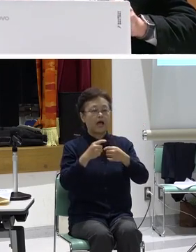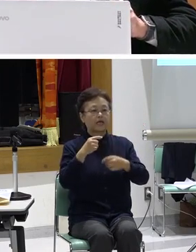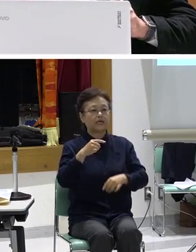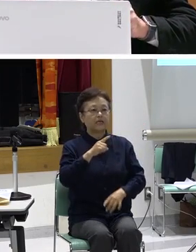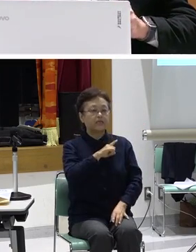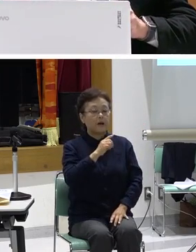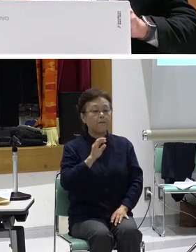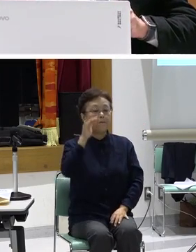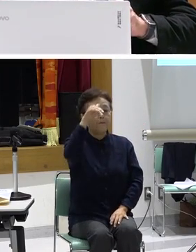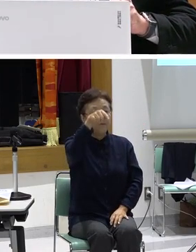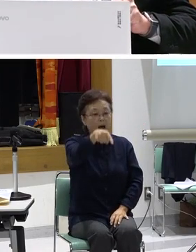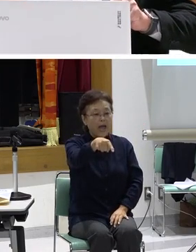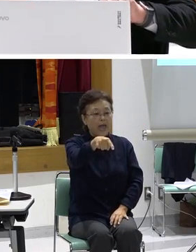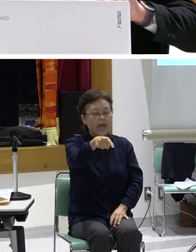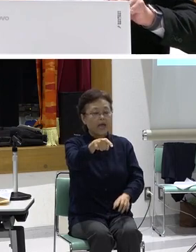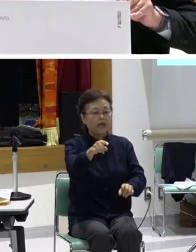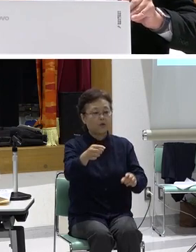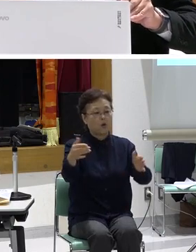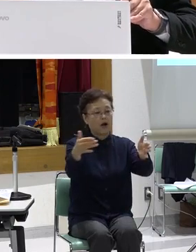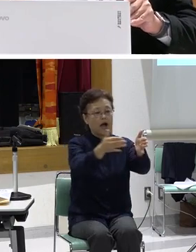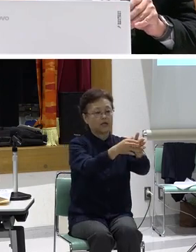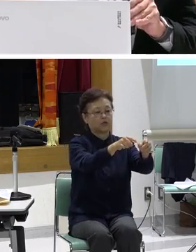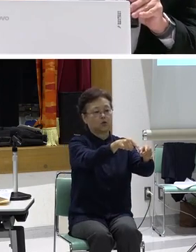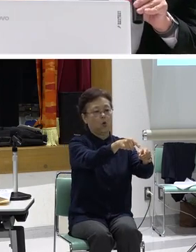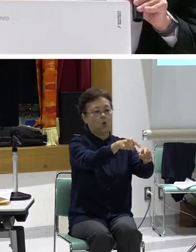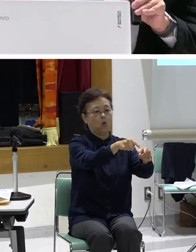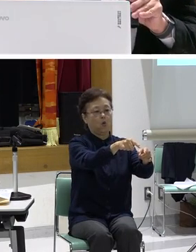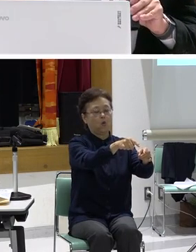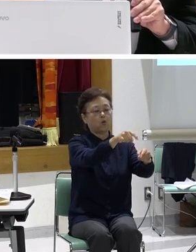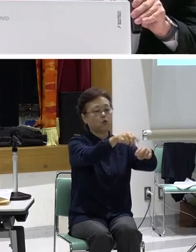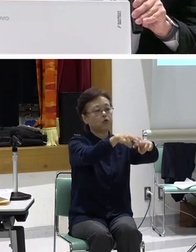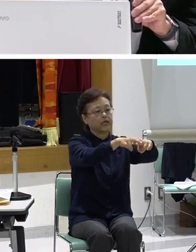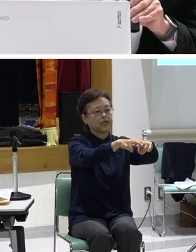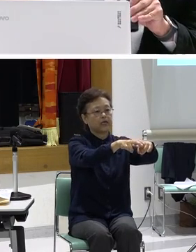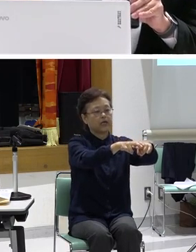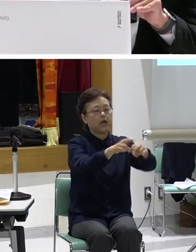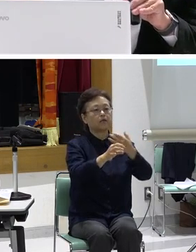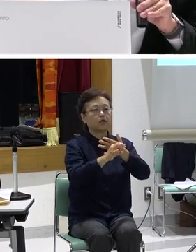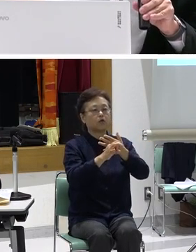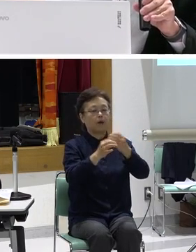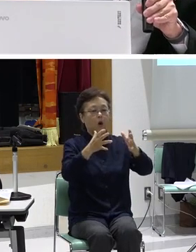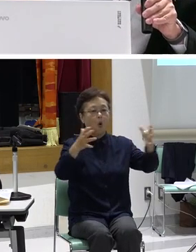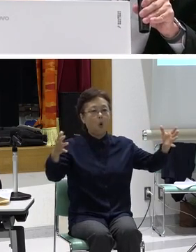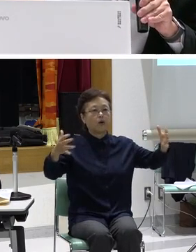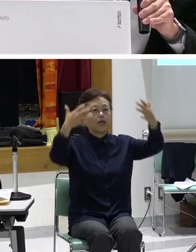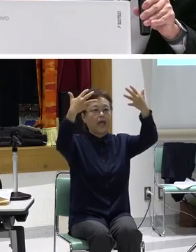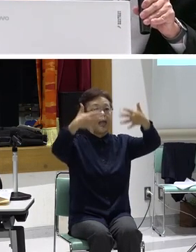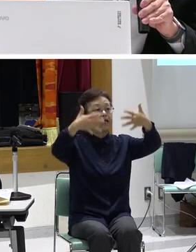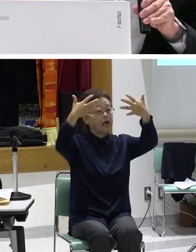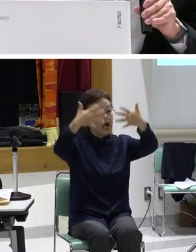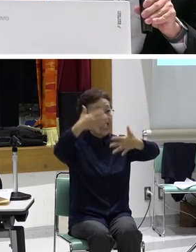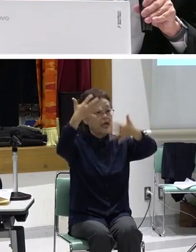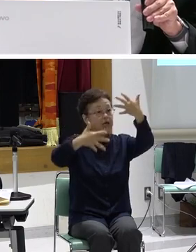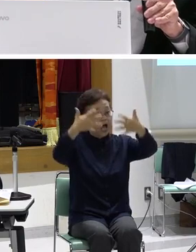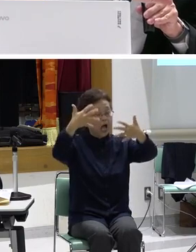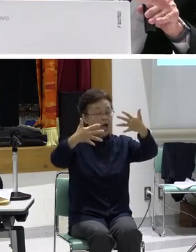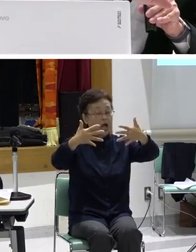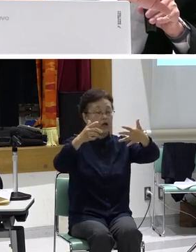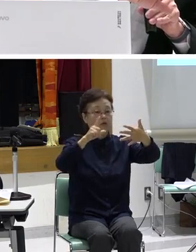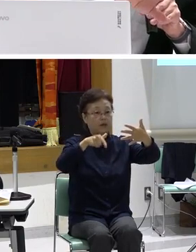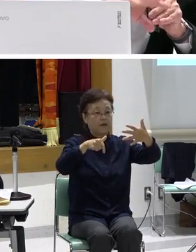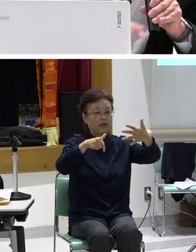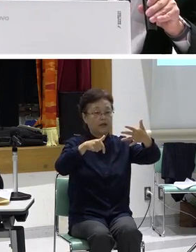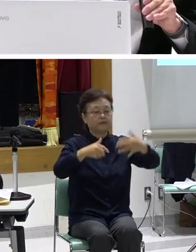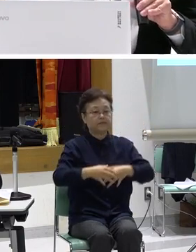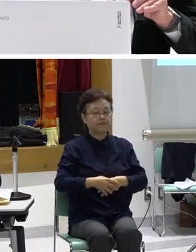ログラムにもよるんですけども、例えば映画大きなスクリーン前にして一番前の端に、映画館よくそうい